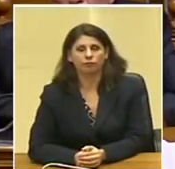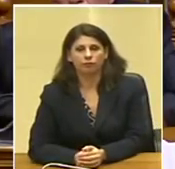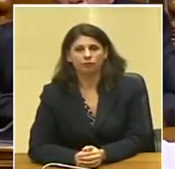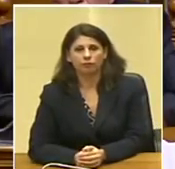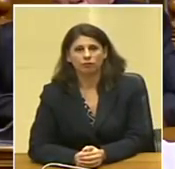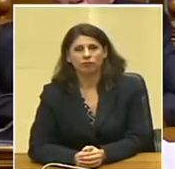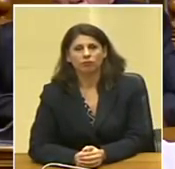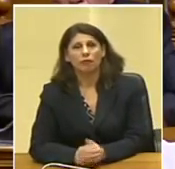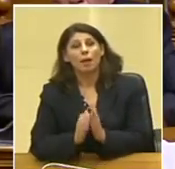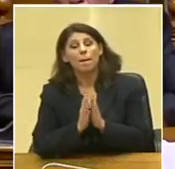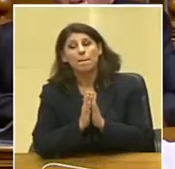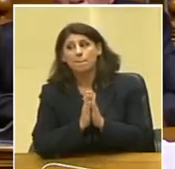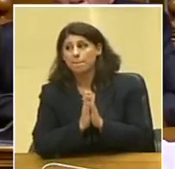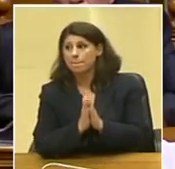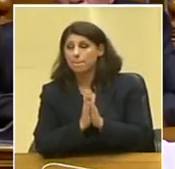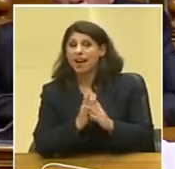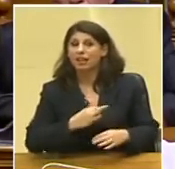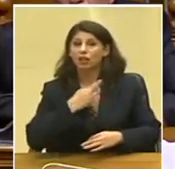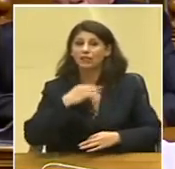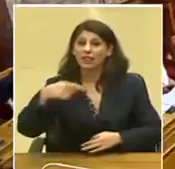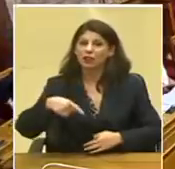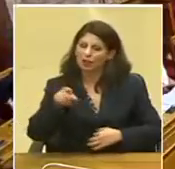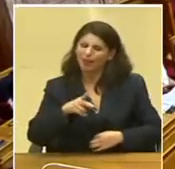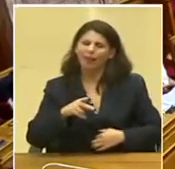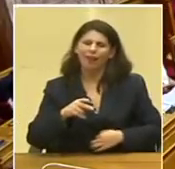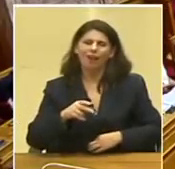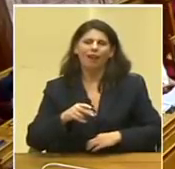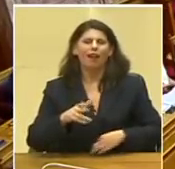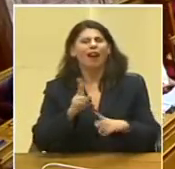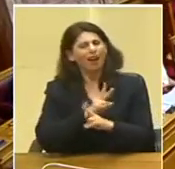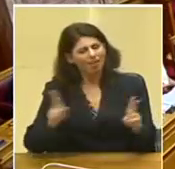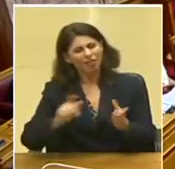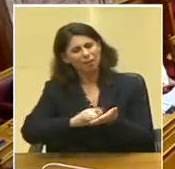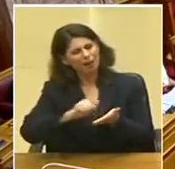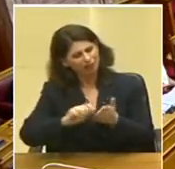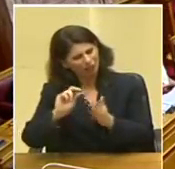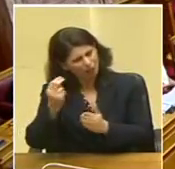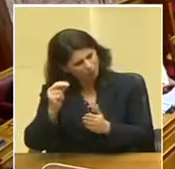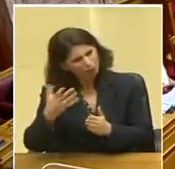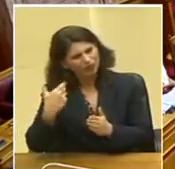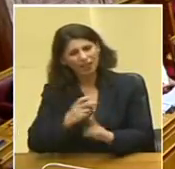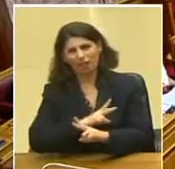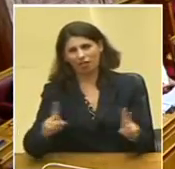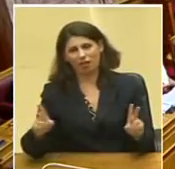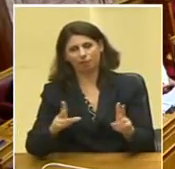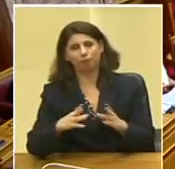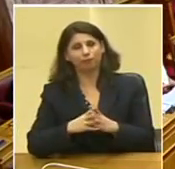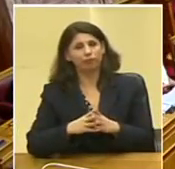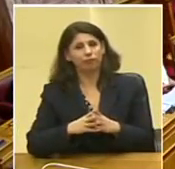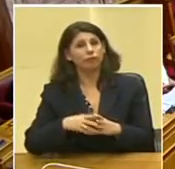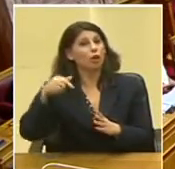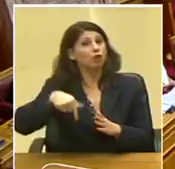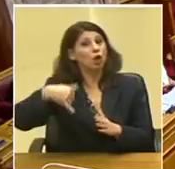Παρακαλώ, κύριε Τασούλα. Είναι σαφή τα πρακτικά, κύριε Τασούλα. Κύριε Τασούλα. Είναι σαφέστατα. Έρχομαι τώρα στην ουσία. Παρακαλώ, κύριε